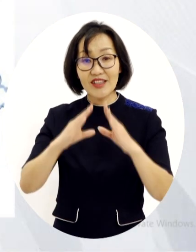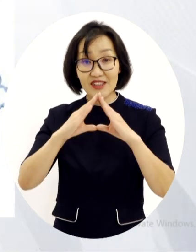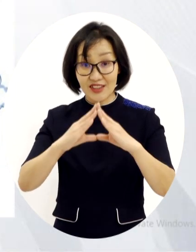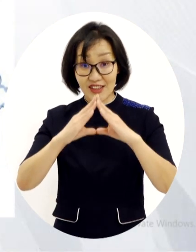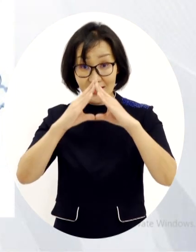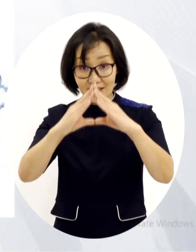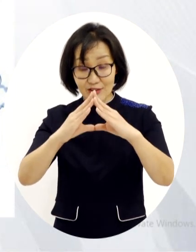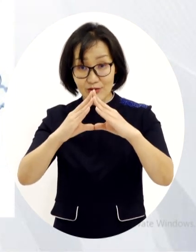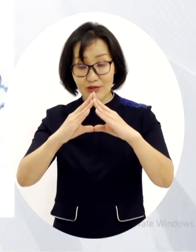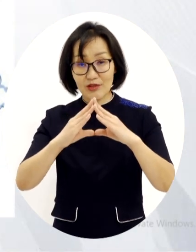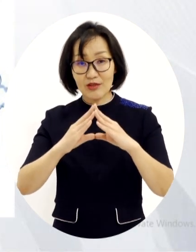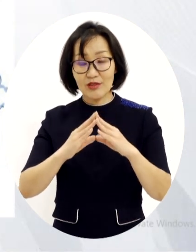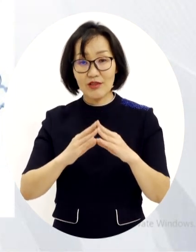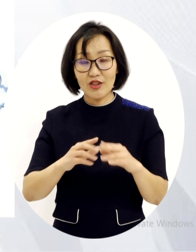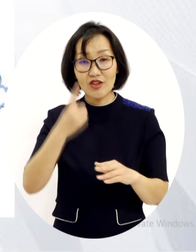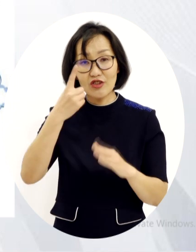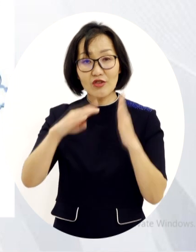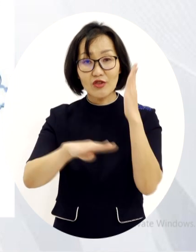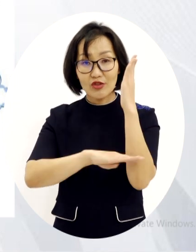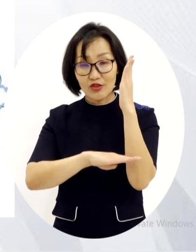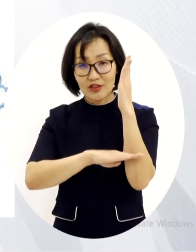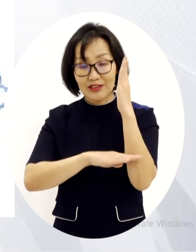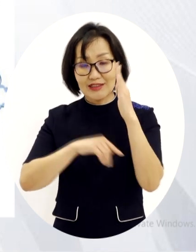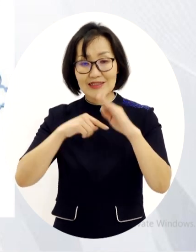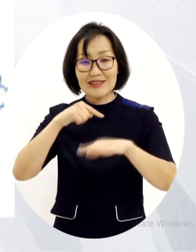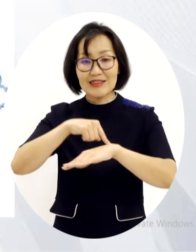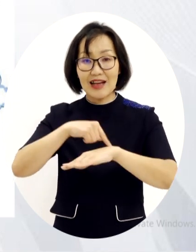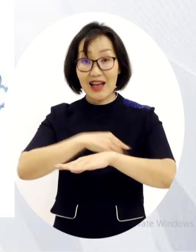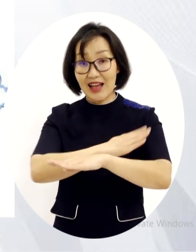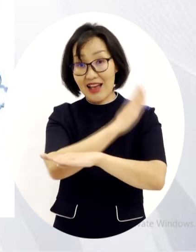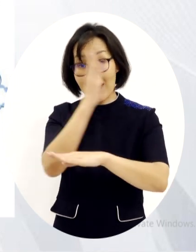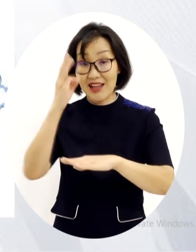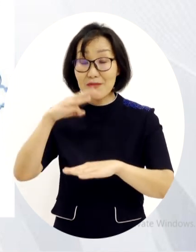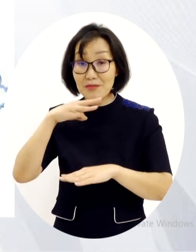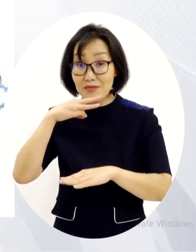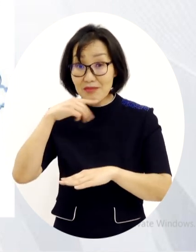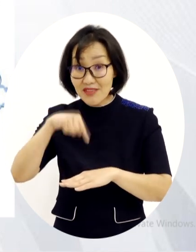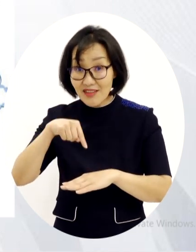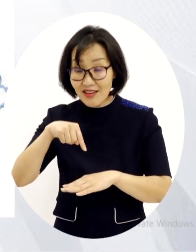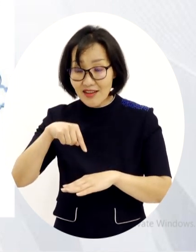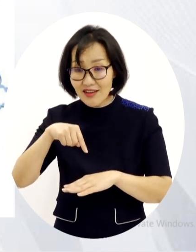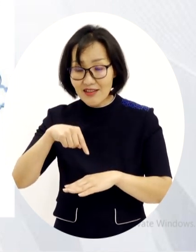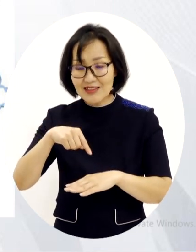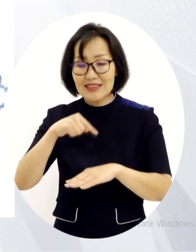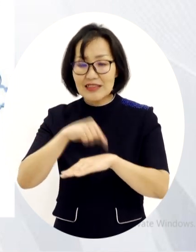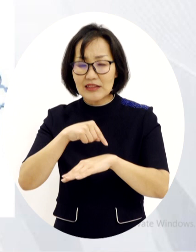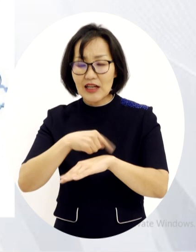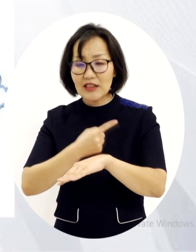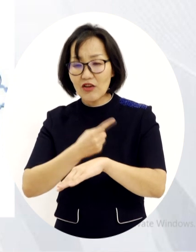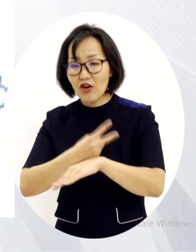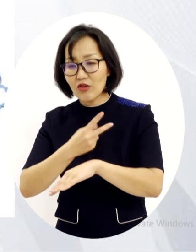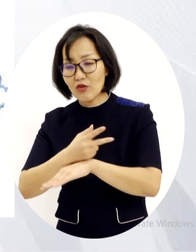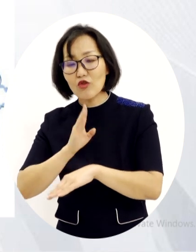За, гэрийнхэн даалгаврт нэг өдрийн цаг агаарын мэдээг цаг цагаар бол цаг